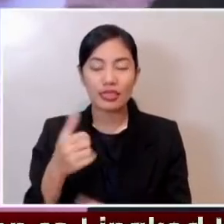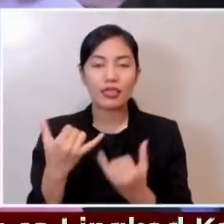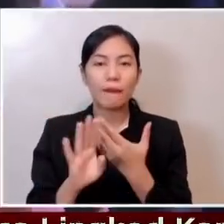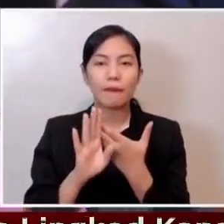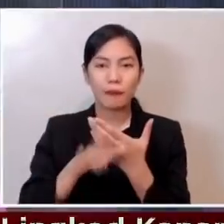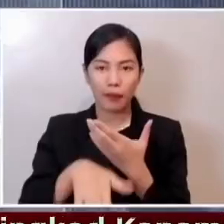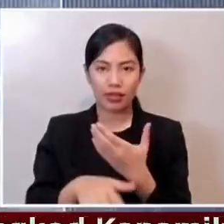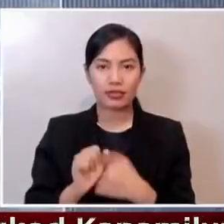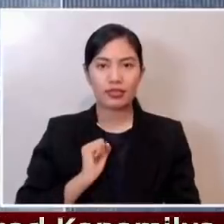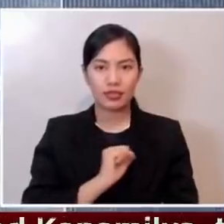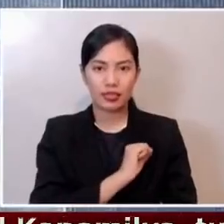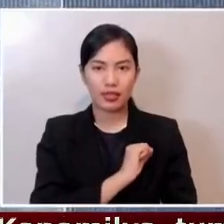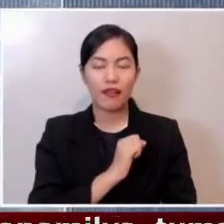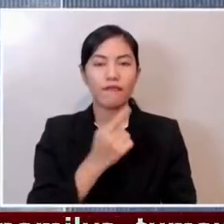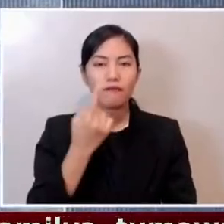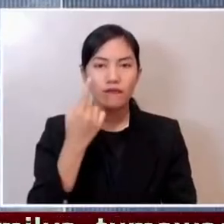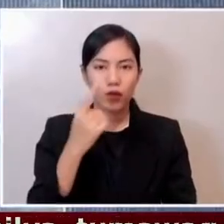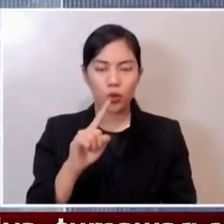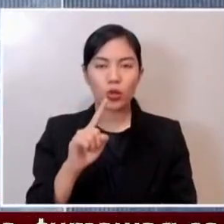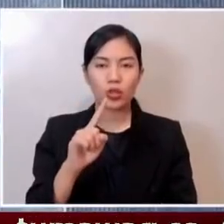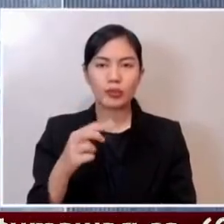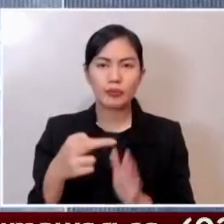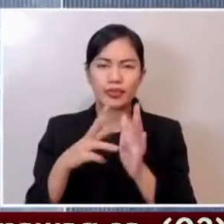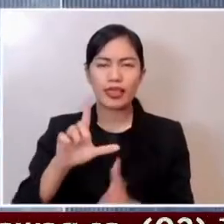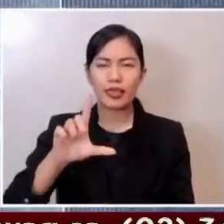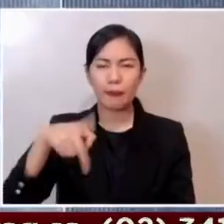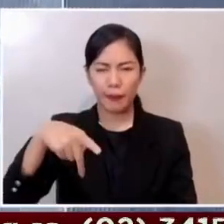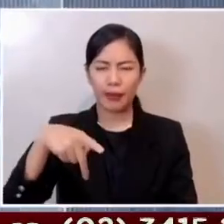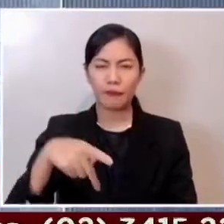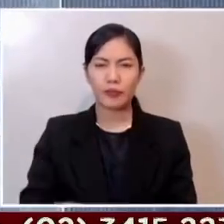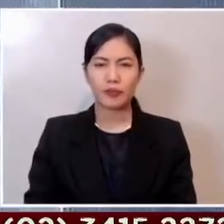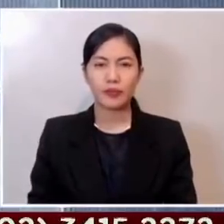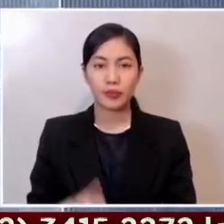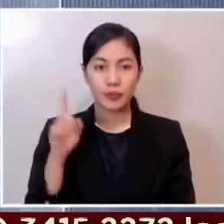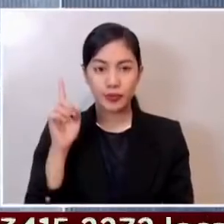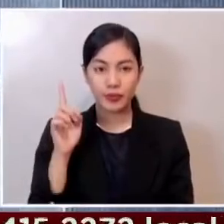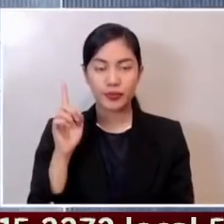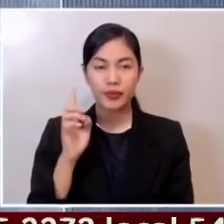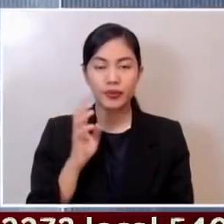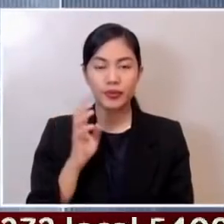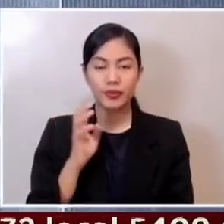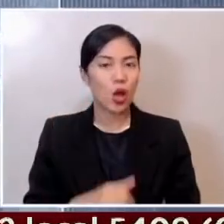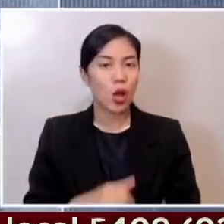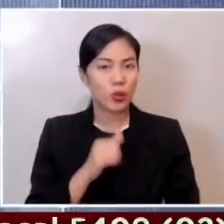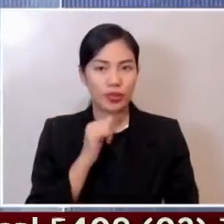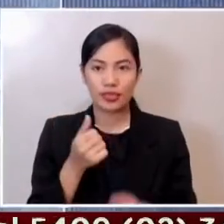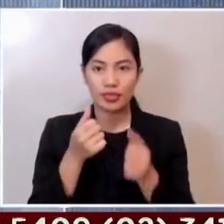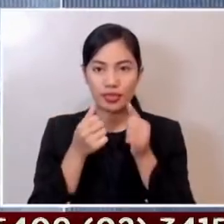Liberal Party. I was never vocal about running for Vice President.